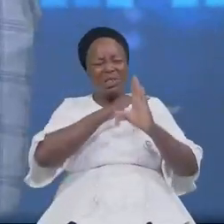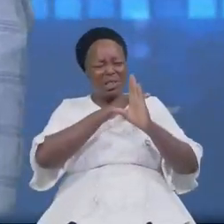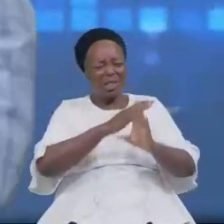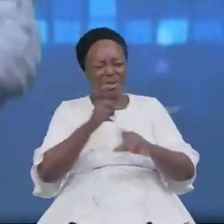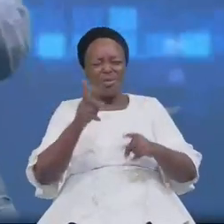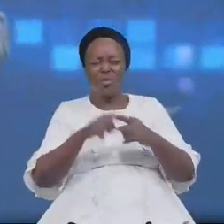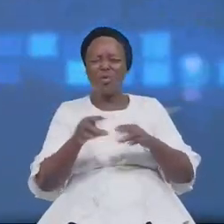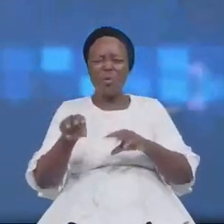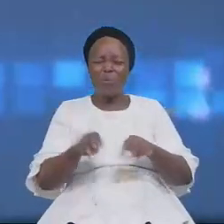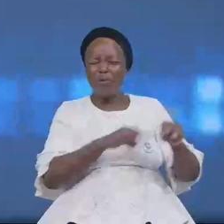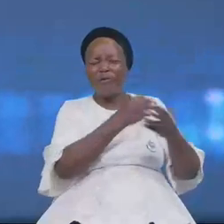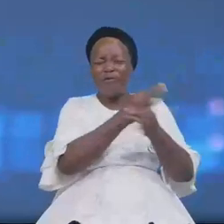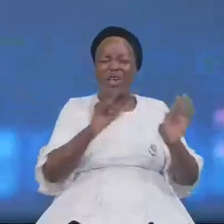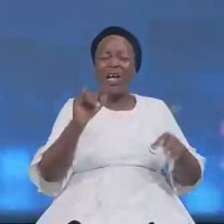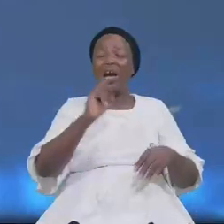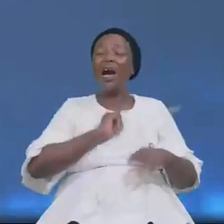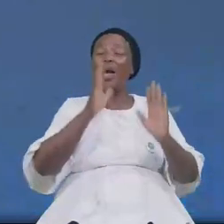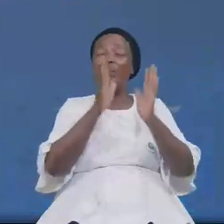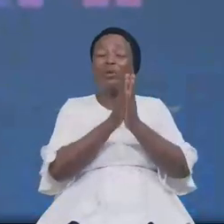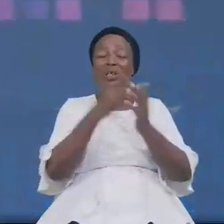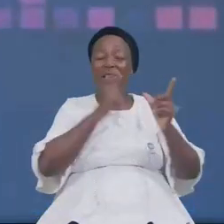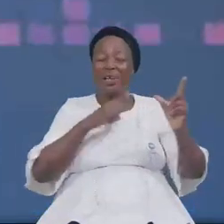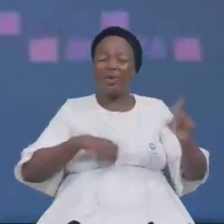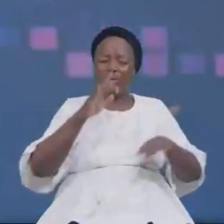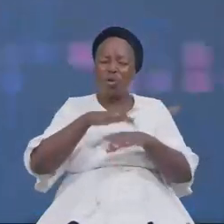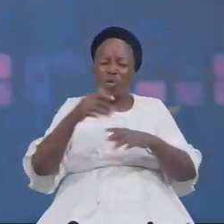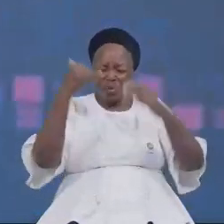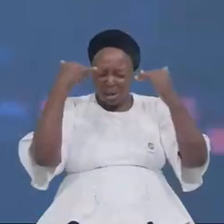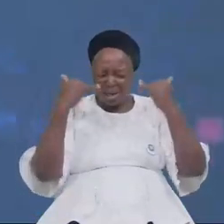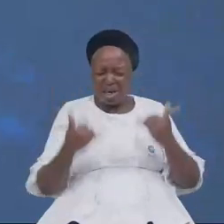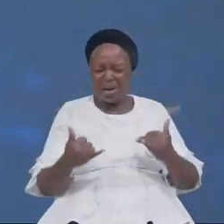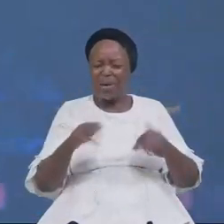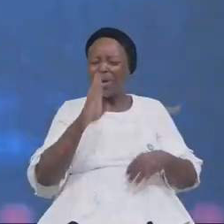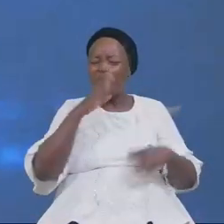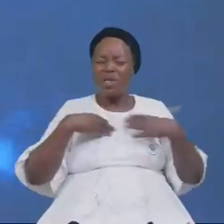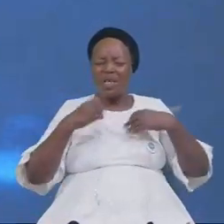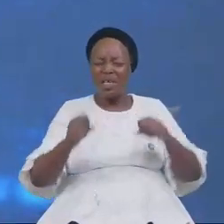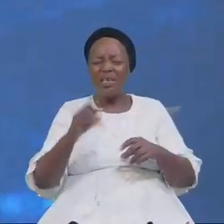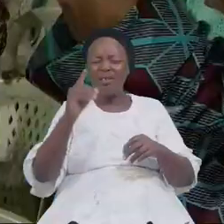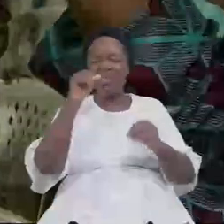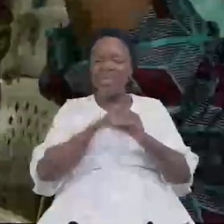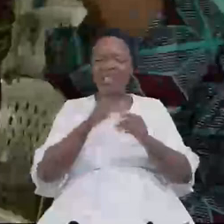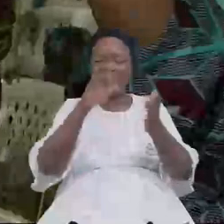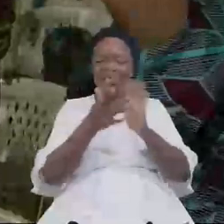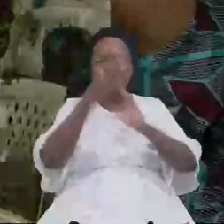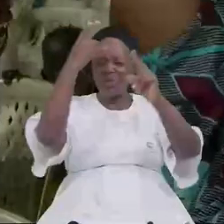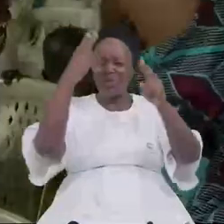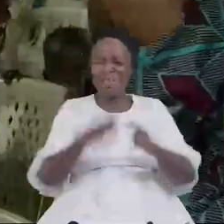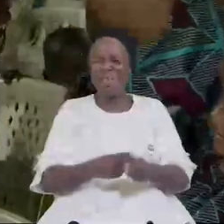handicape, qui vous empêche de marcher librement, je prie que le Seigneur vous touche maintenant, soyez guéris au nom de